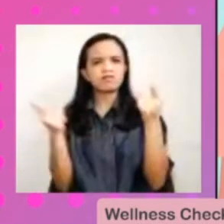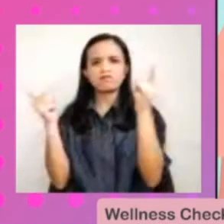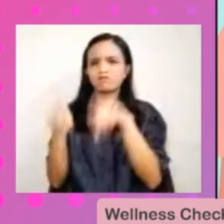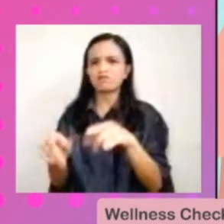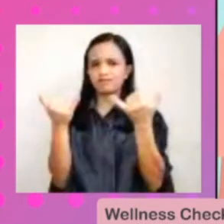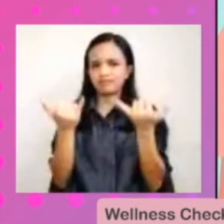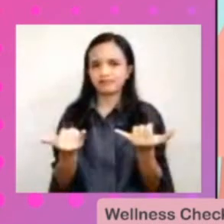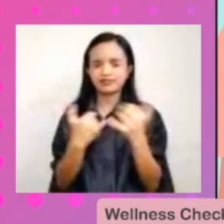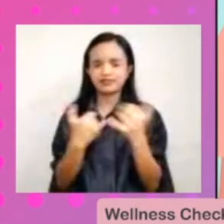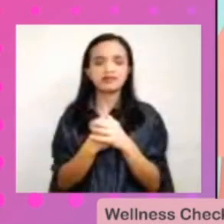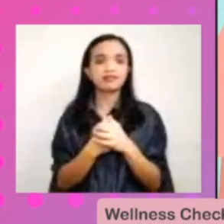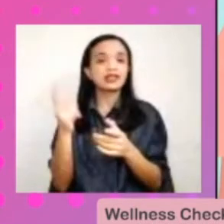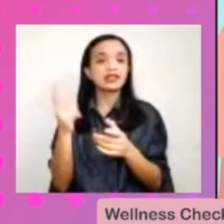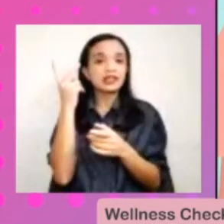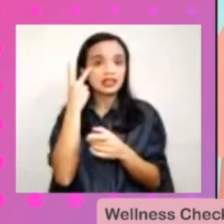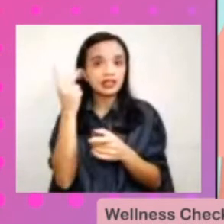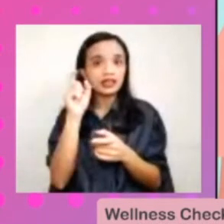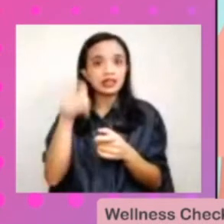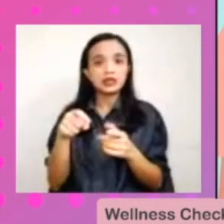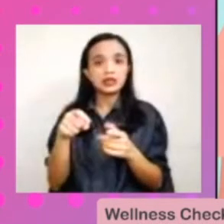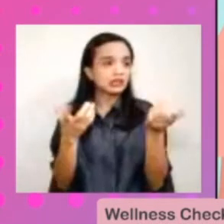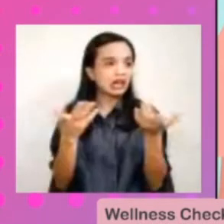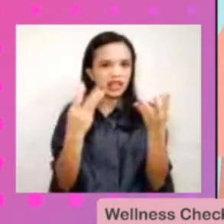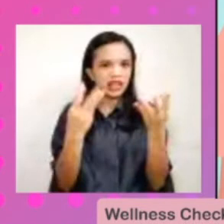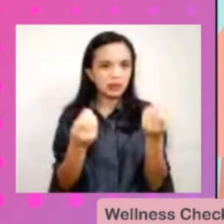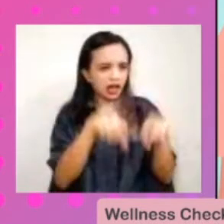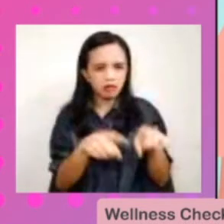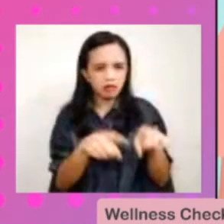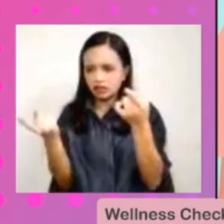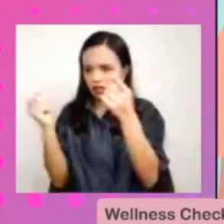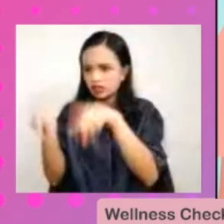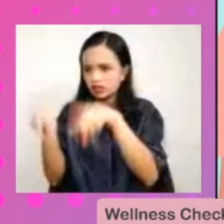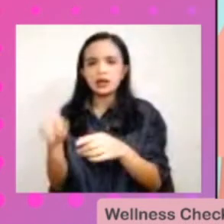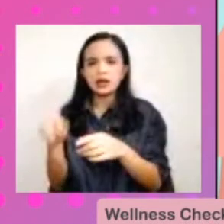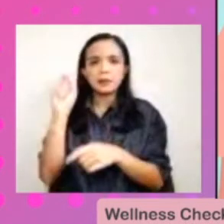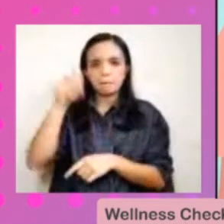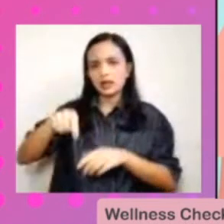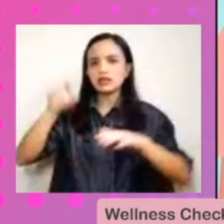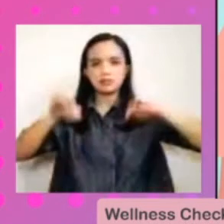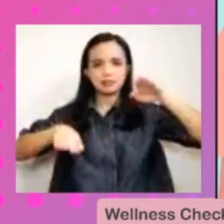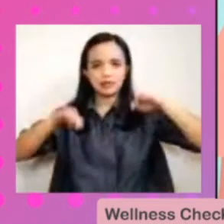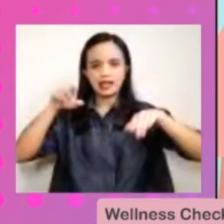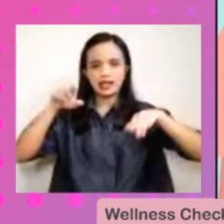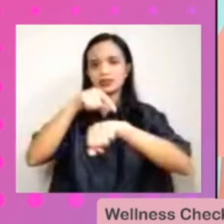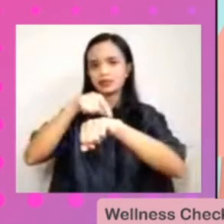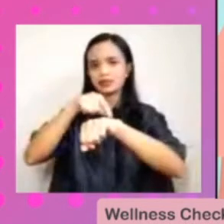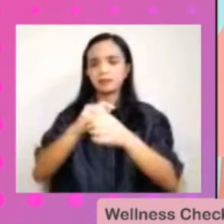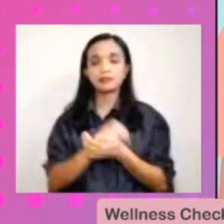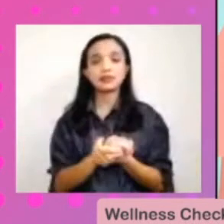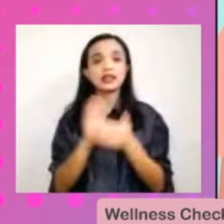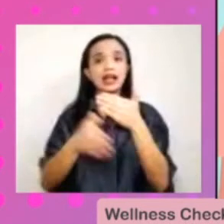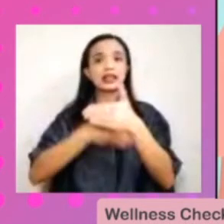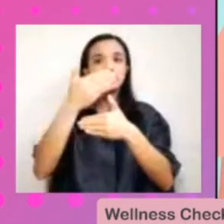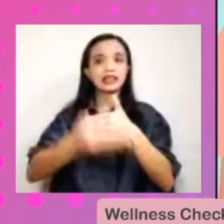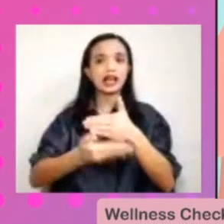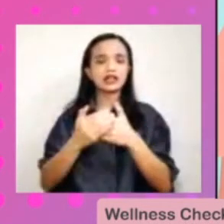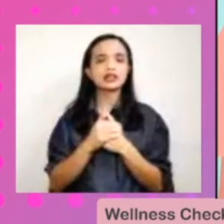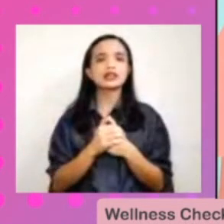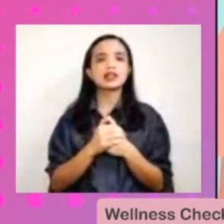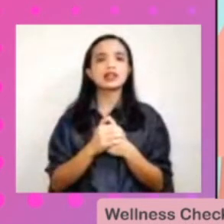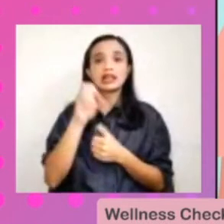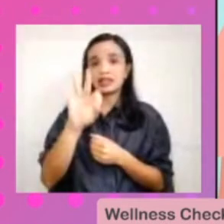your limitation, avoid toxic positivity, and balance use of your time. So ito nga po, yung time management. Kasi ang